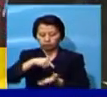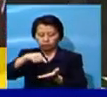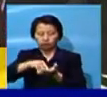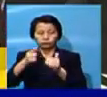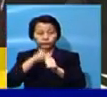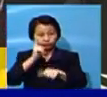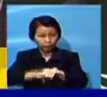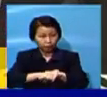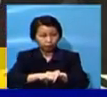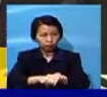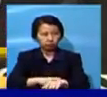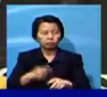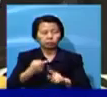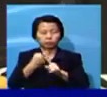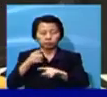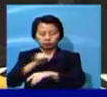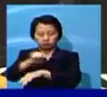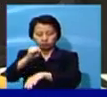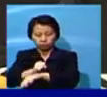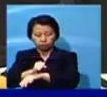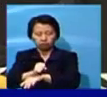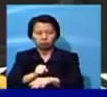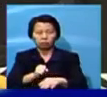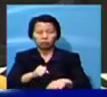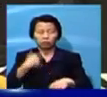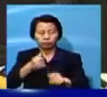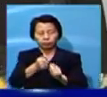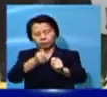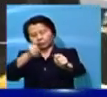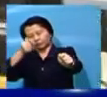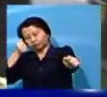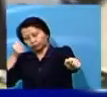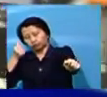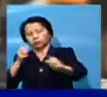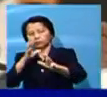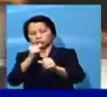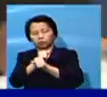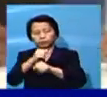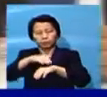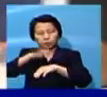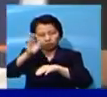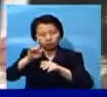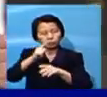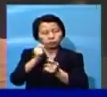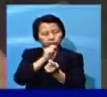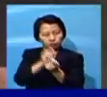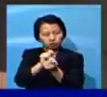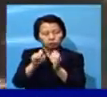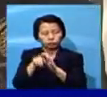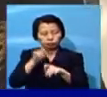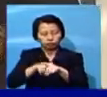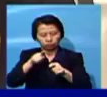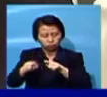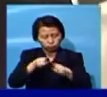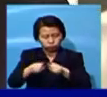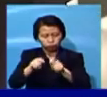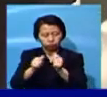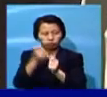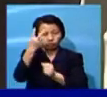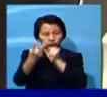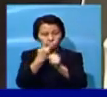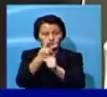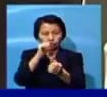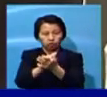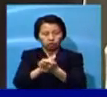manakala cadangan daripada Singapura agar pemanah para mereka mendapat kelebihan tertentu ketika bersaing di temas du tahunan